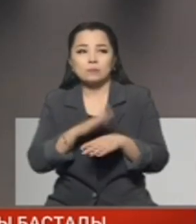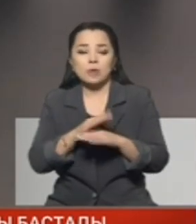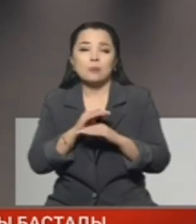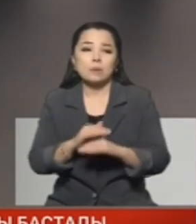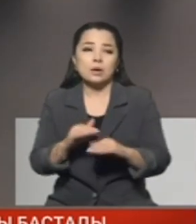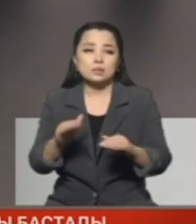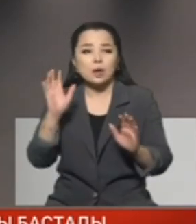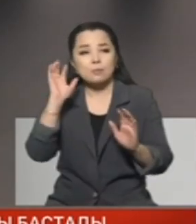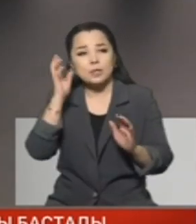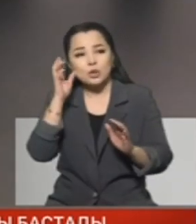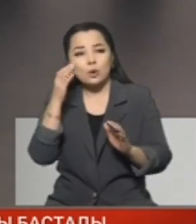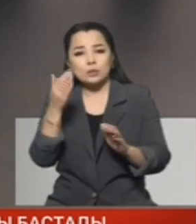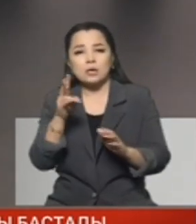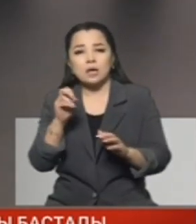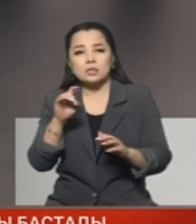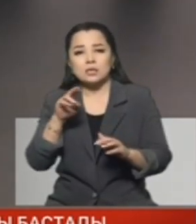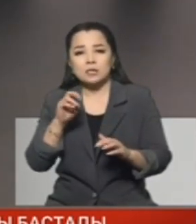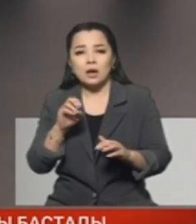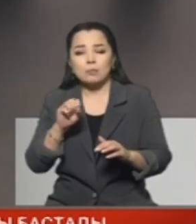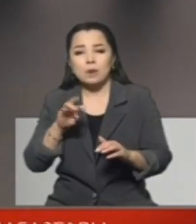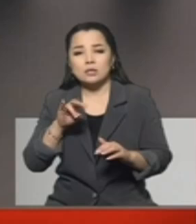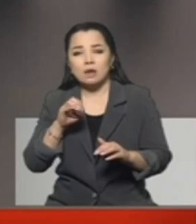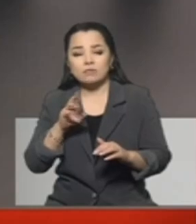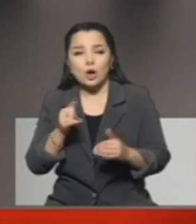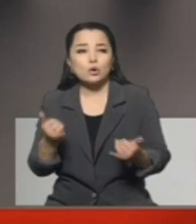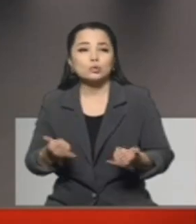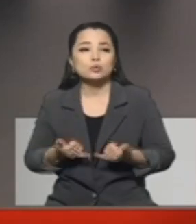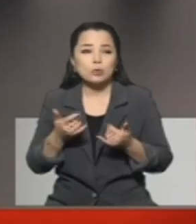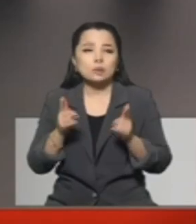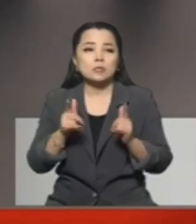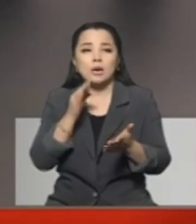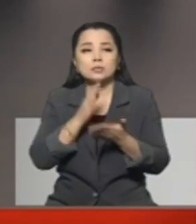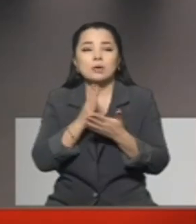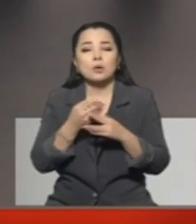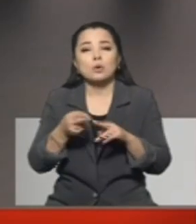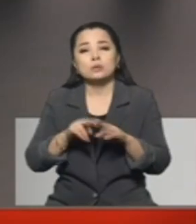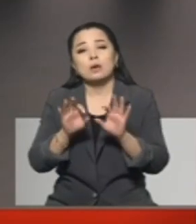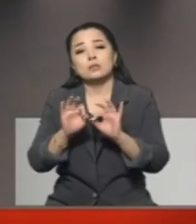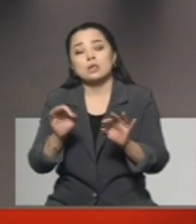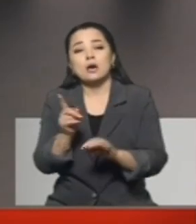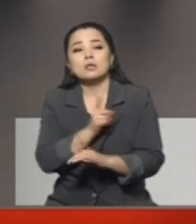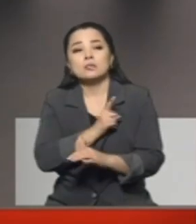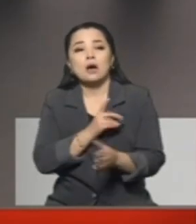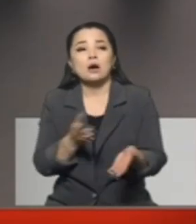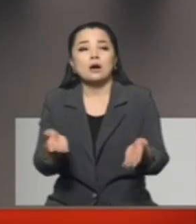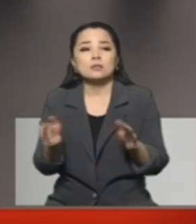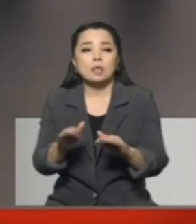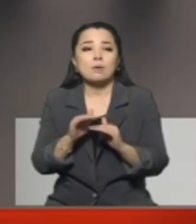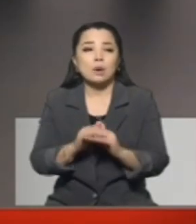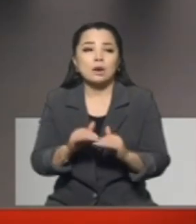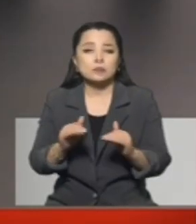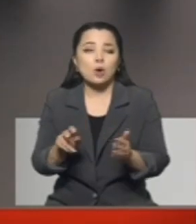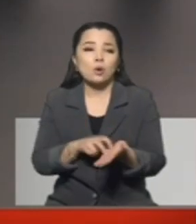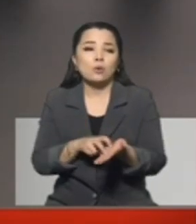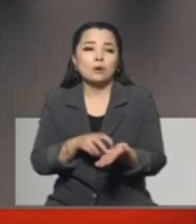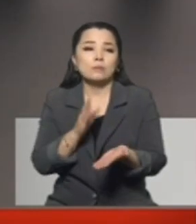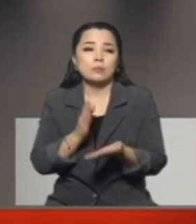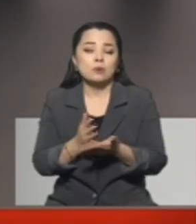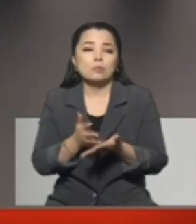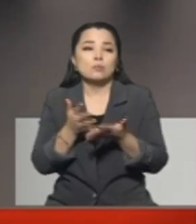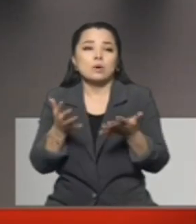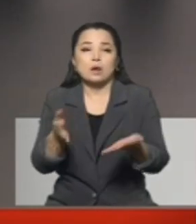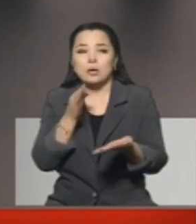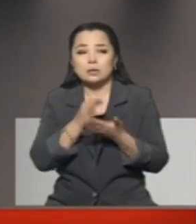Балалар психологы Назарке Амантаева да бұл ұсынысты қолдап отыр. Оның айтуынша жалғыз қалған балада қорқыныш басым